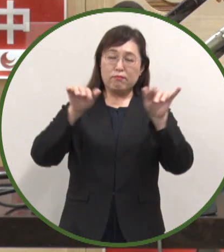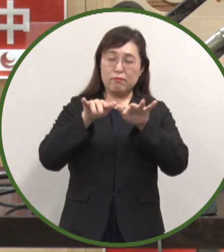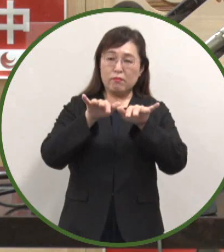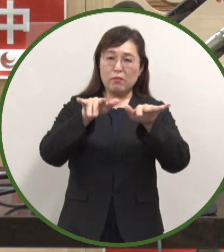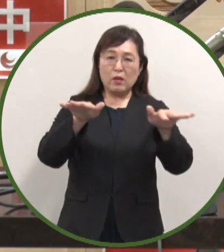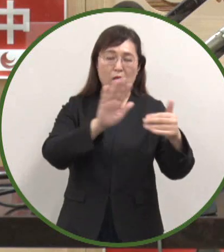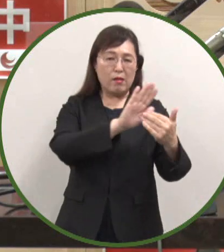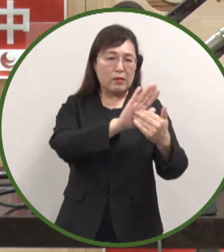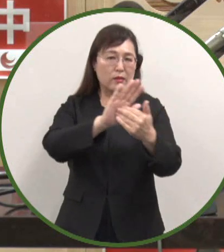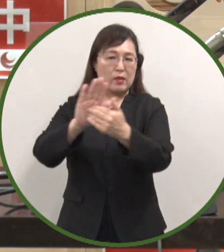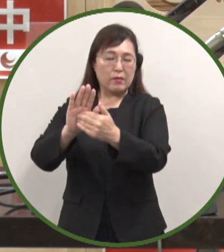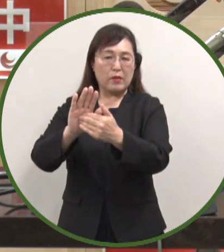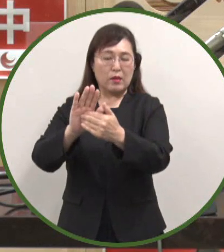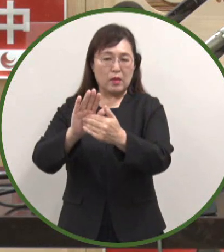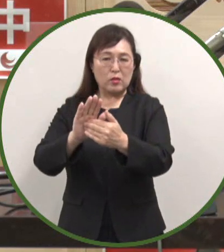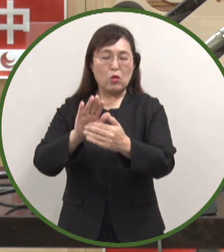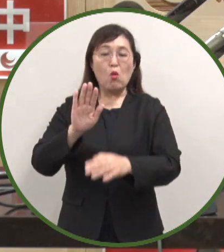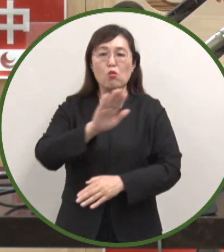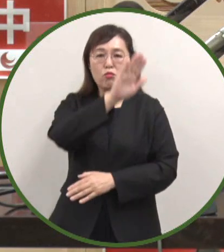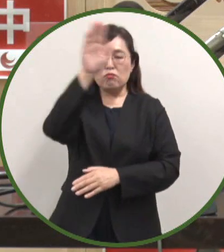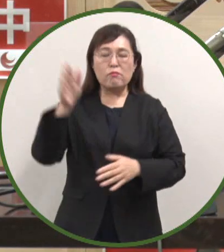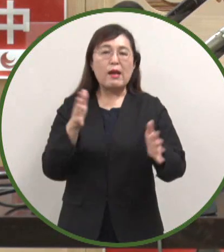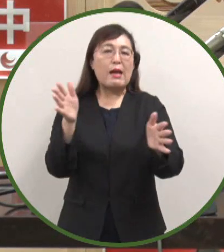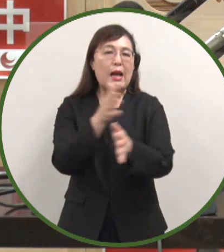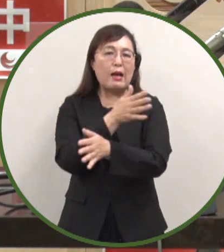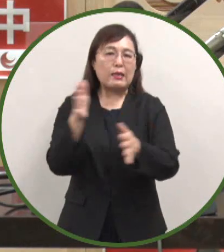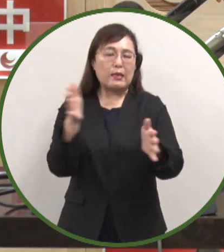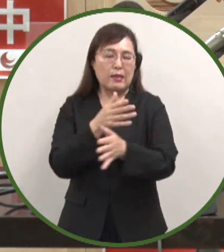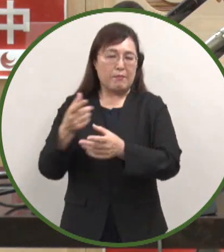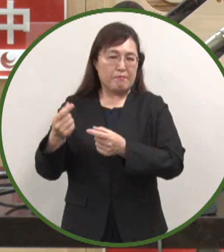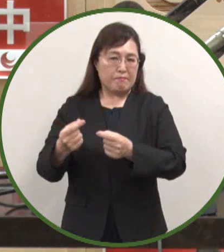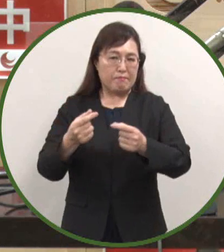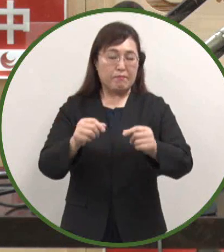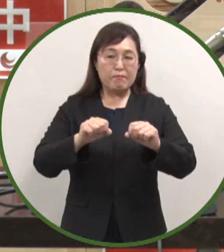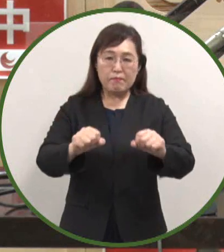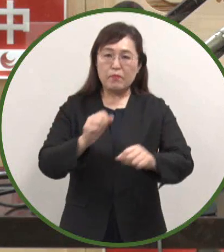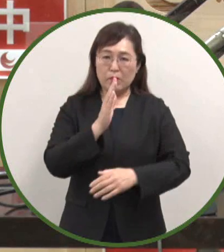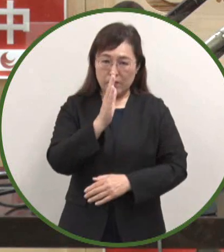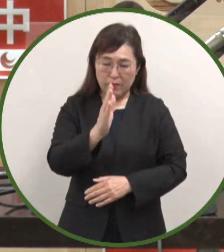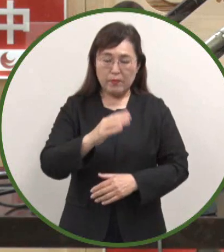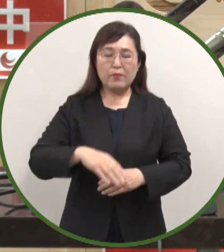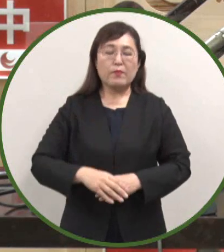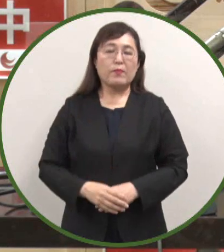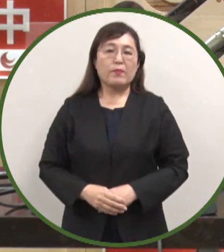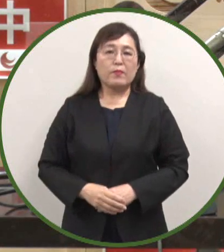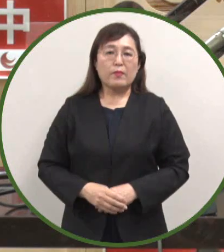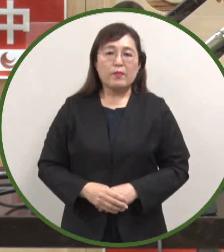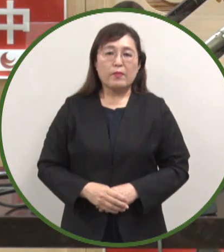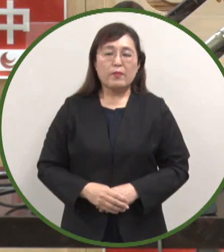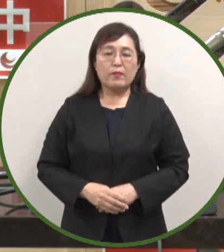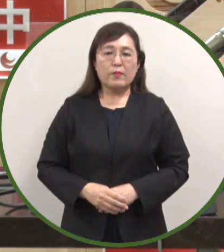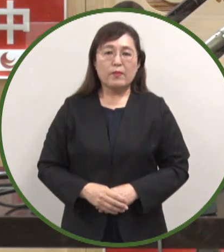としての十分な換気などの徹底をお願いいたします。